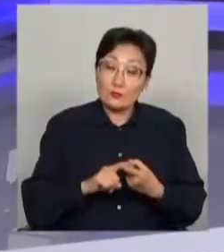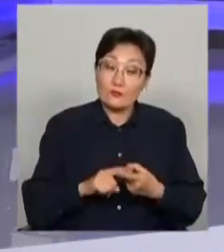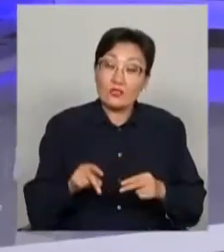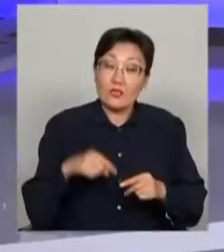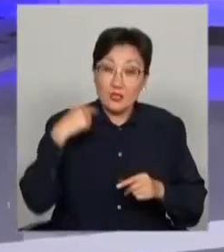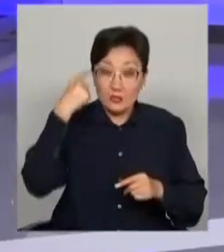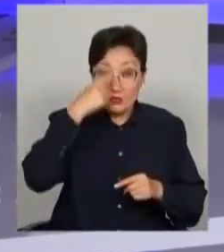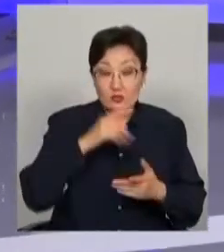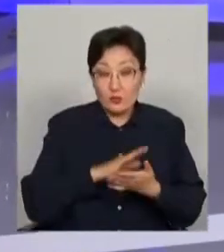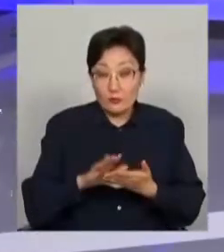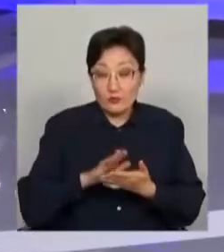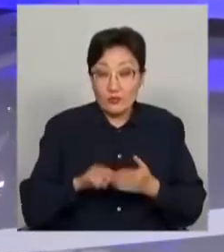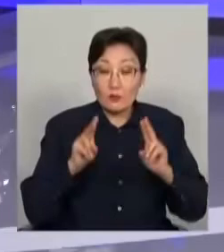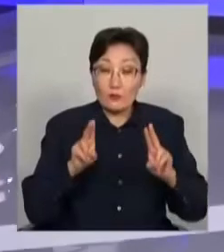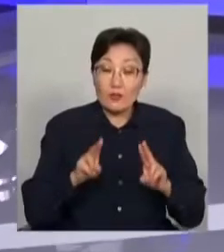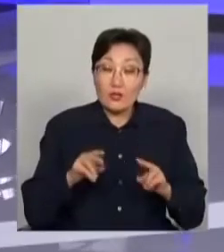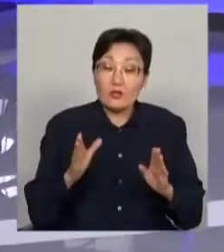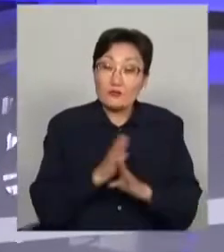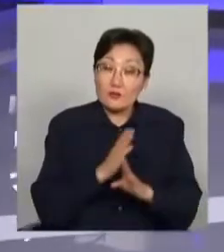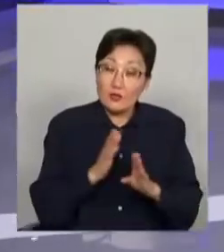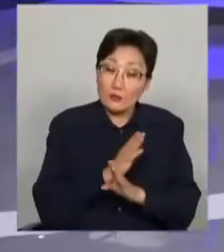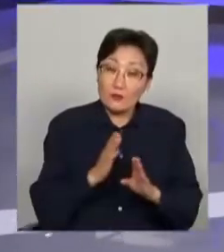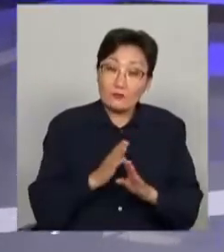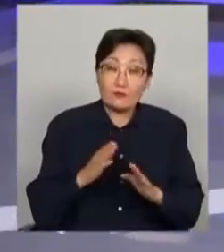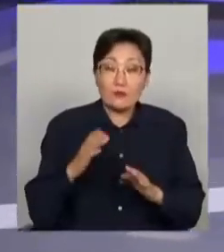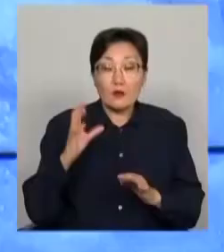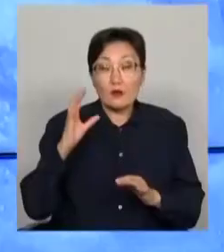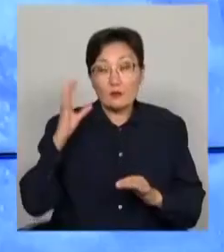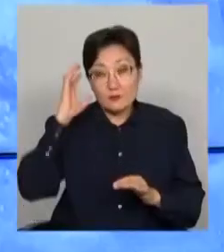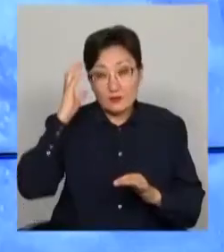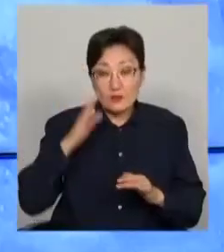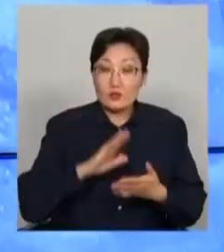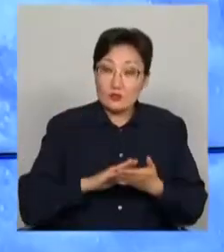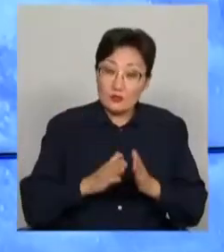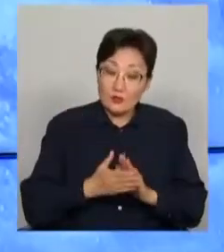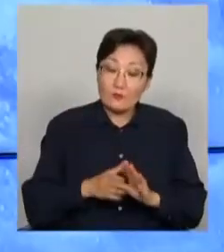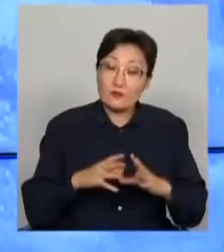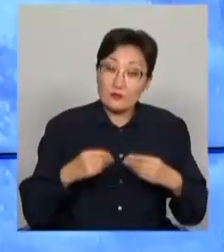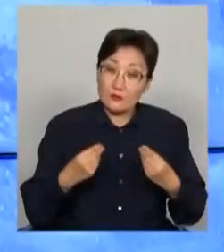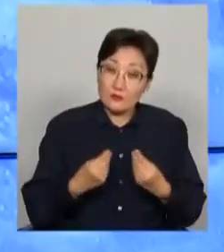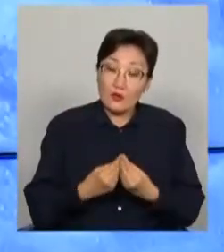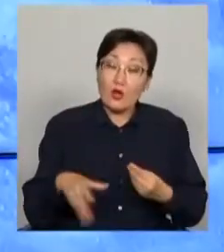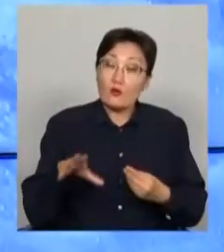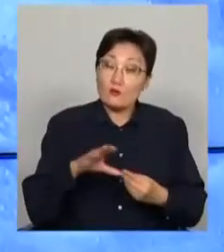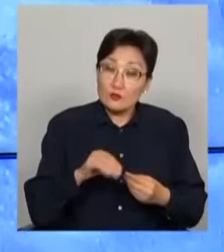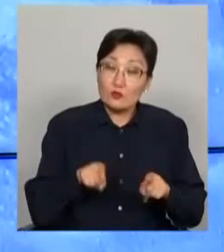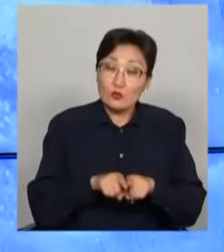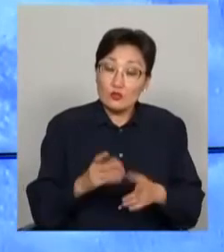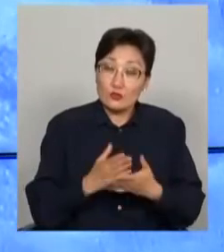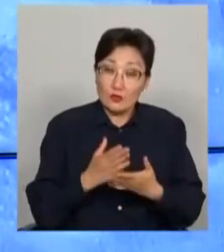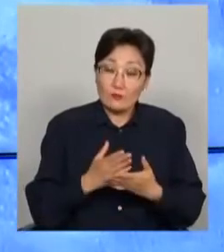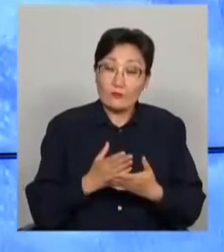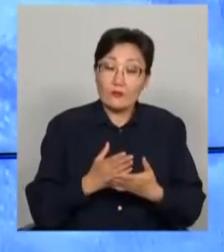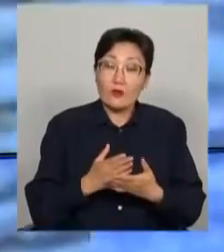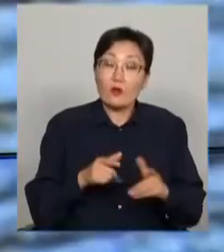личная гигиена, свежий воздух, психоэмоциональная обстановка в семье. Это все тоже является